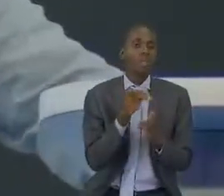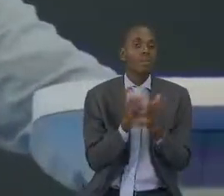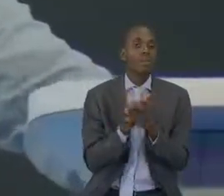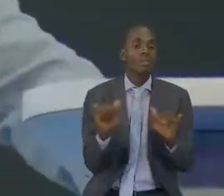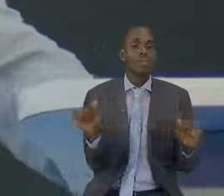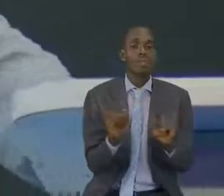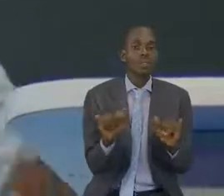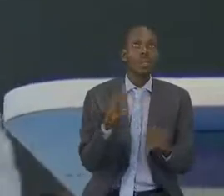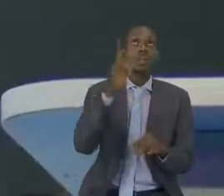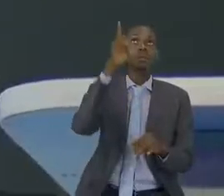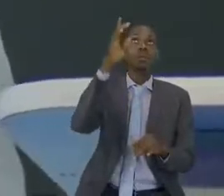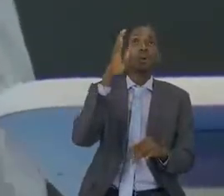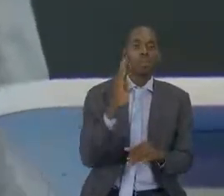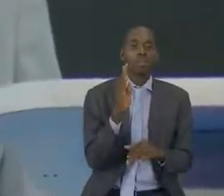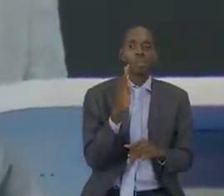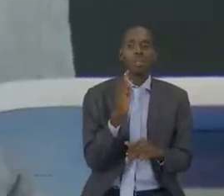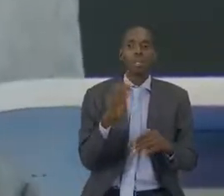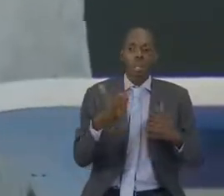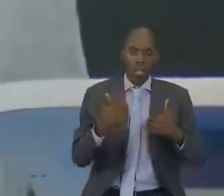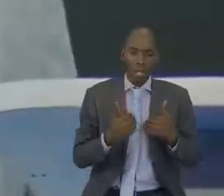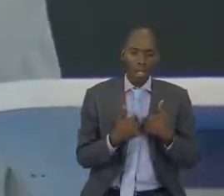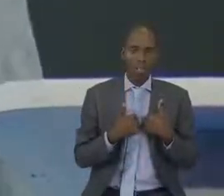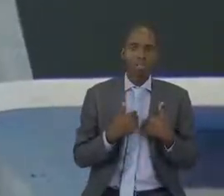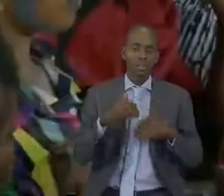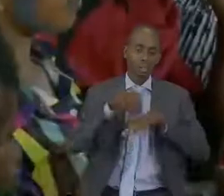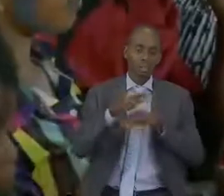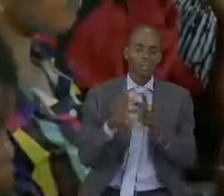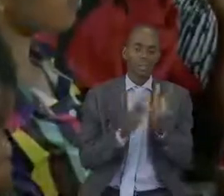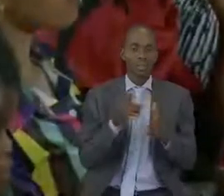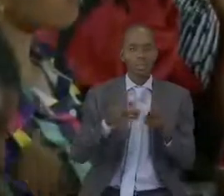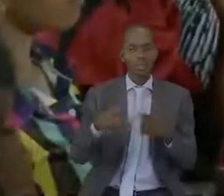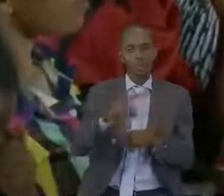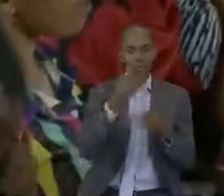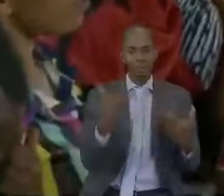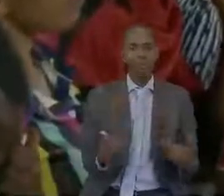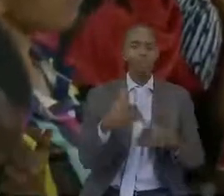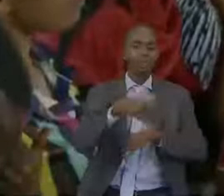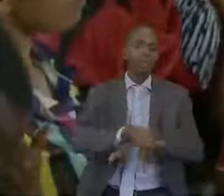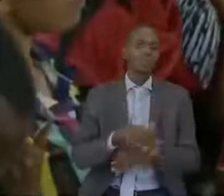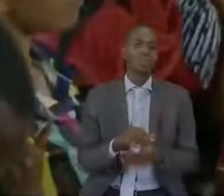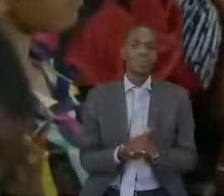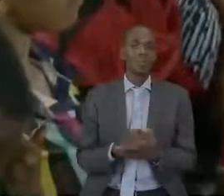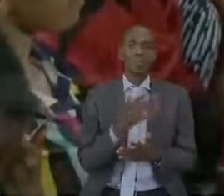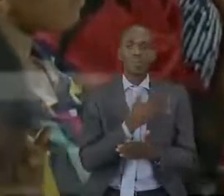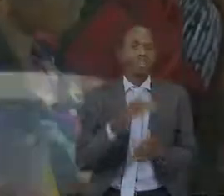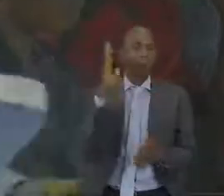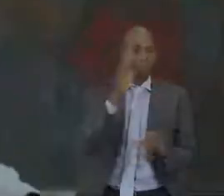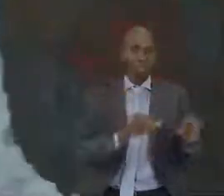Dieu a envoyé Jésus pour toi ce soir, et il va